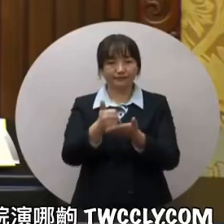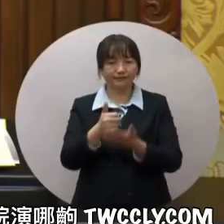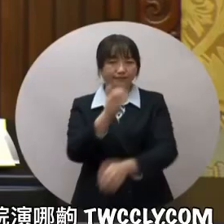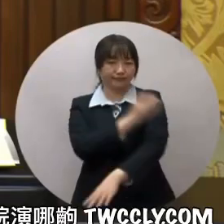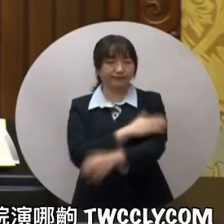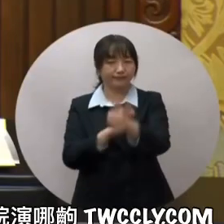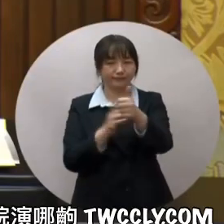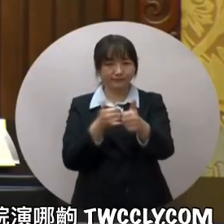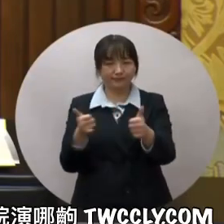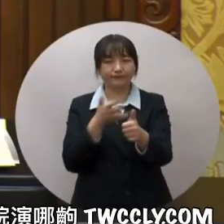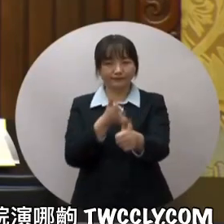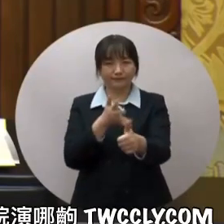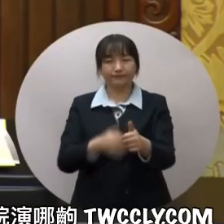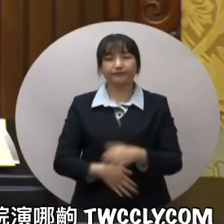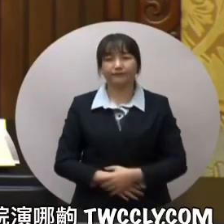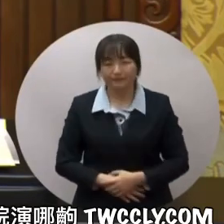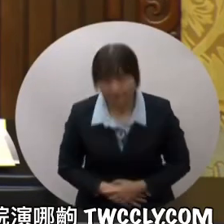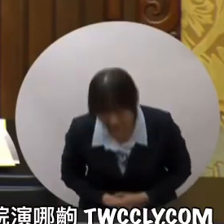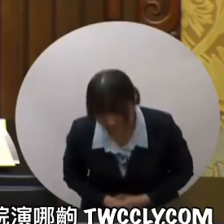陳超明委員 質詢